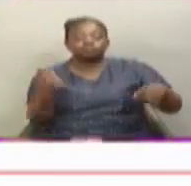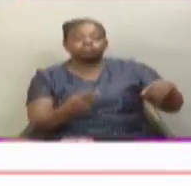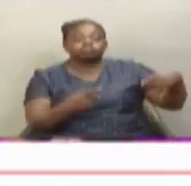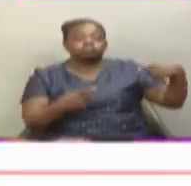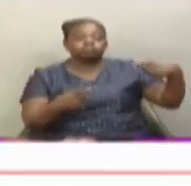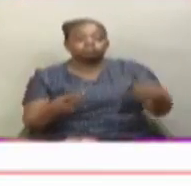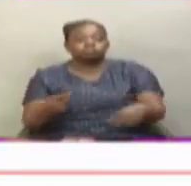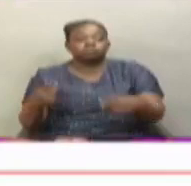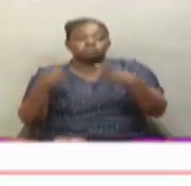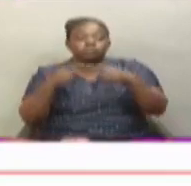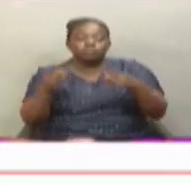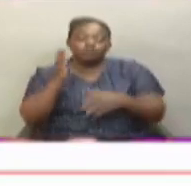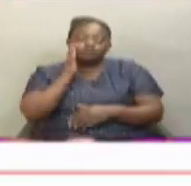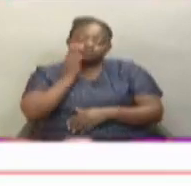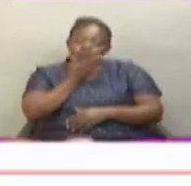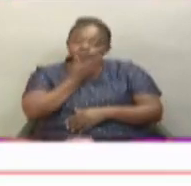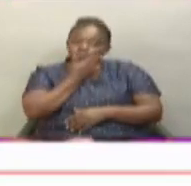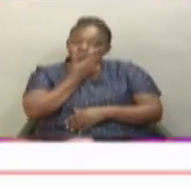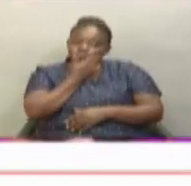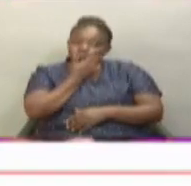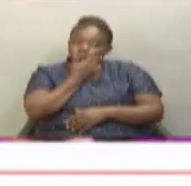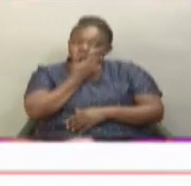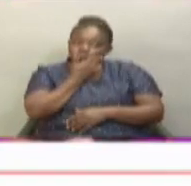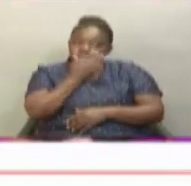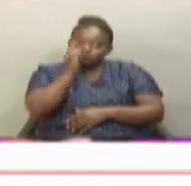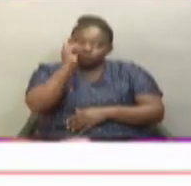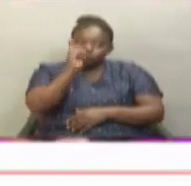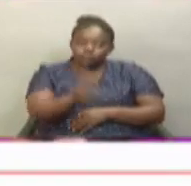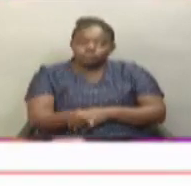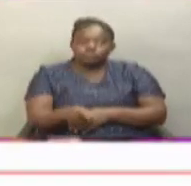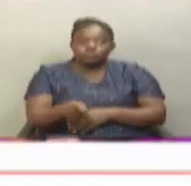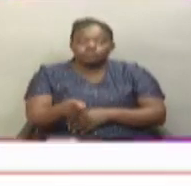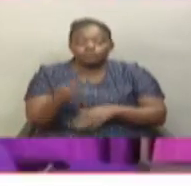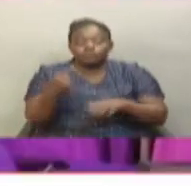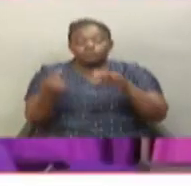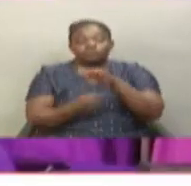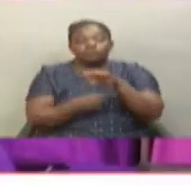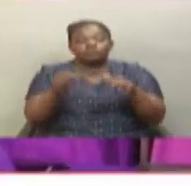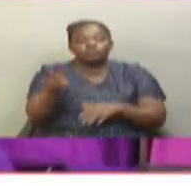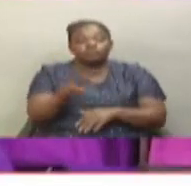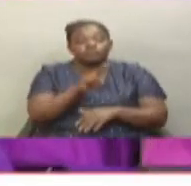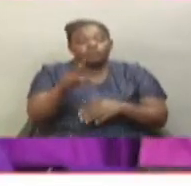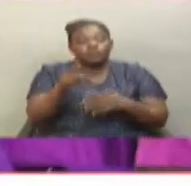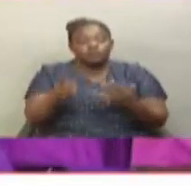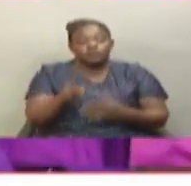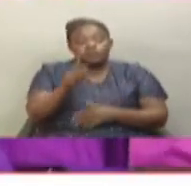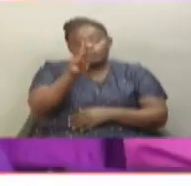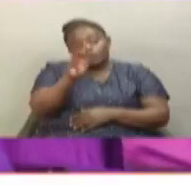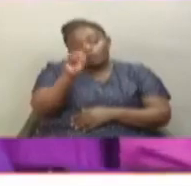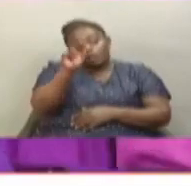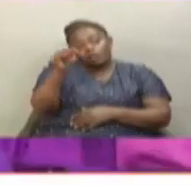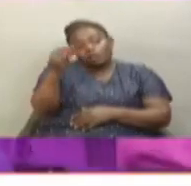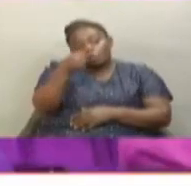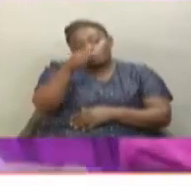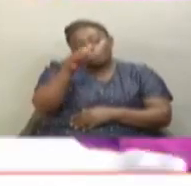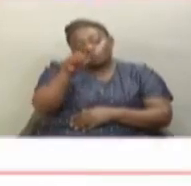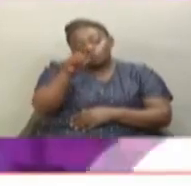nga tukusaasira olw'okutuuka kikanga bekifaanana bwe kityo. Omulabirizi Kagodo asimye omutaka